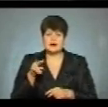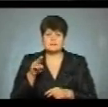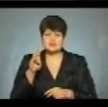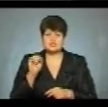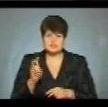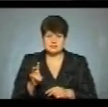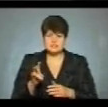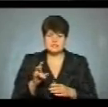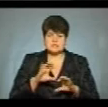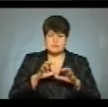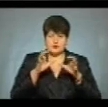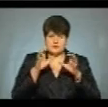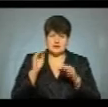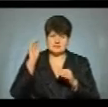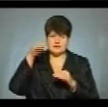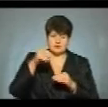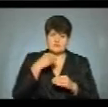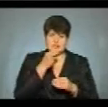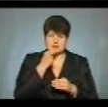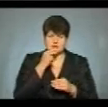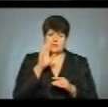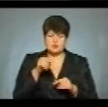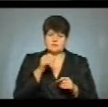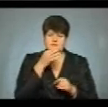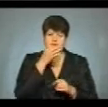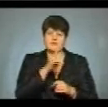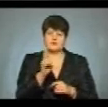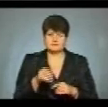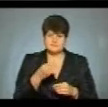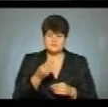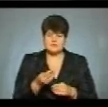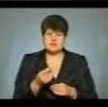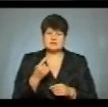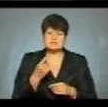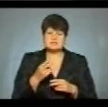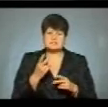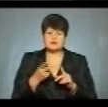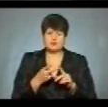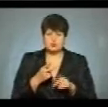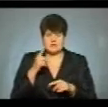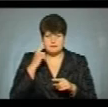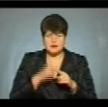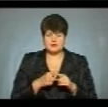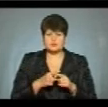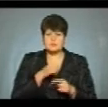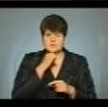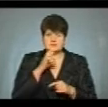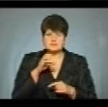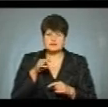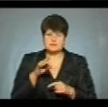замурований. Зверху йому їду подавали, але й того видали. За двоюрідним дідовим братом Степаном